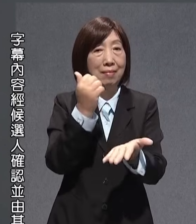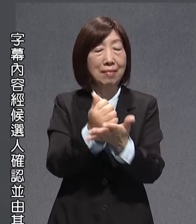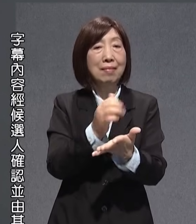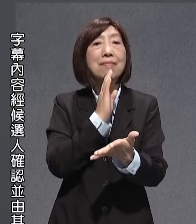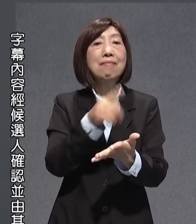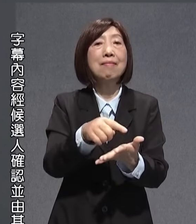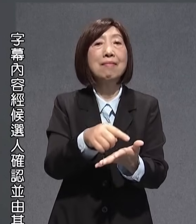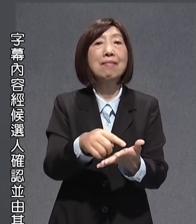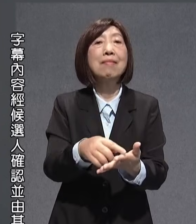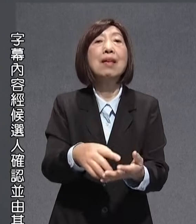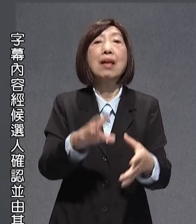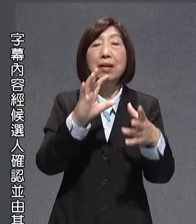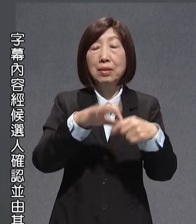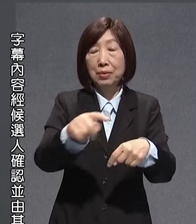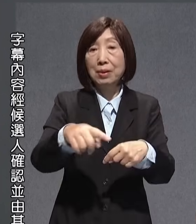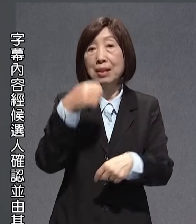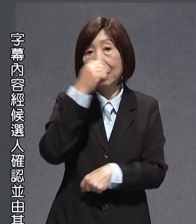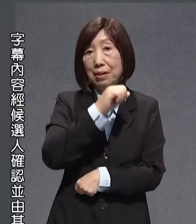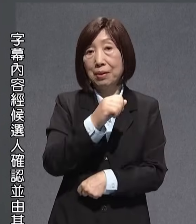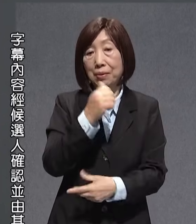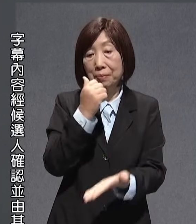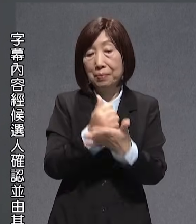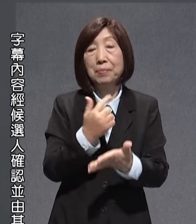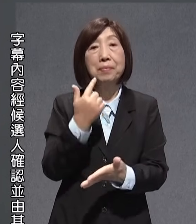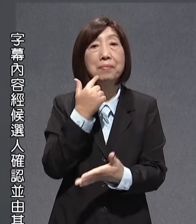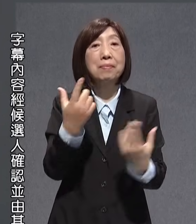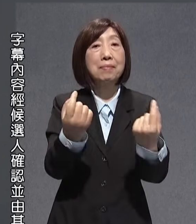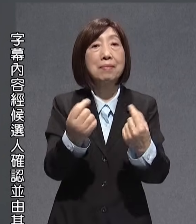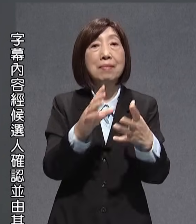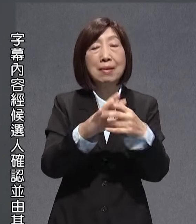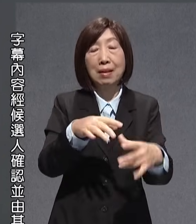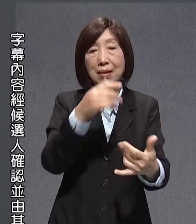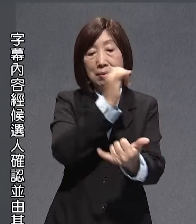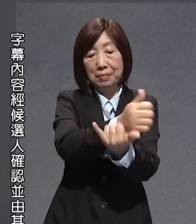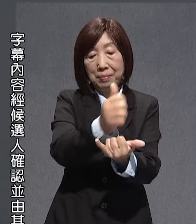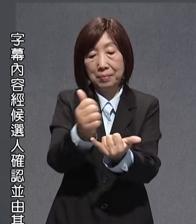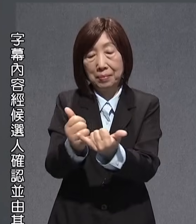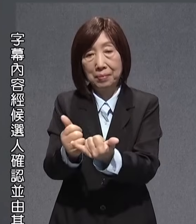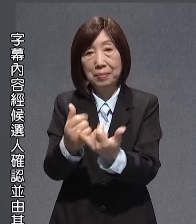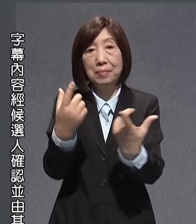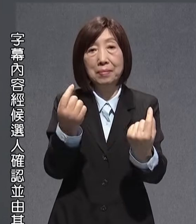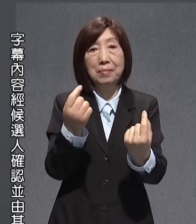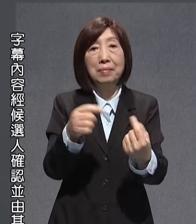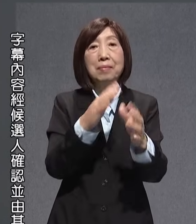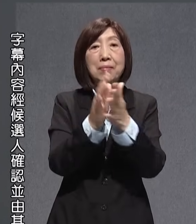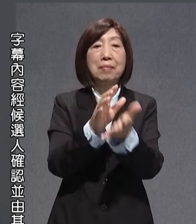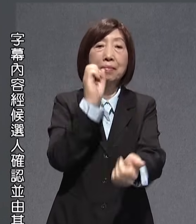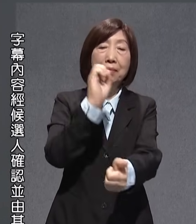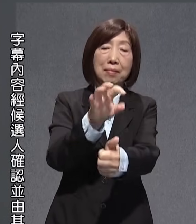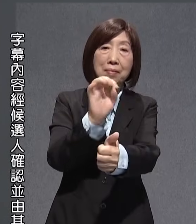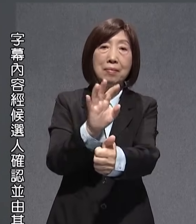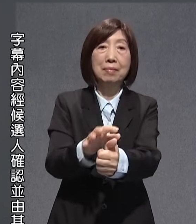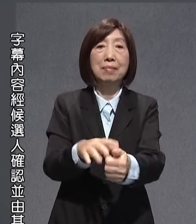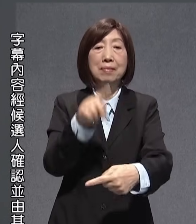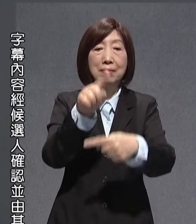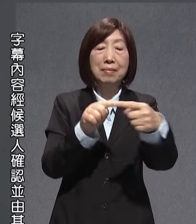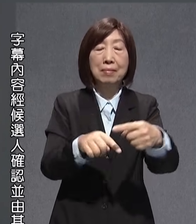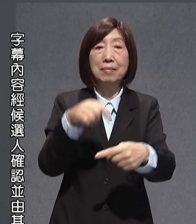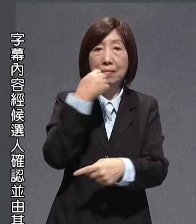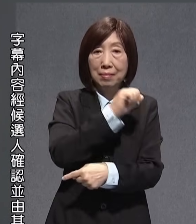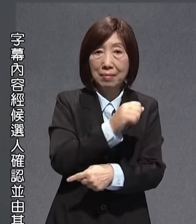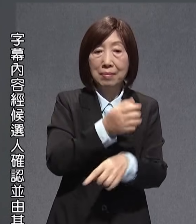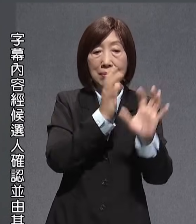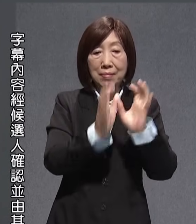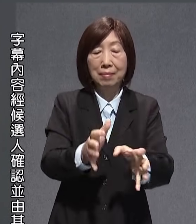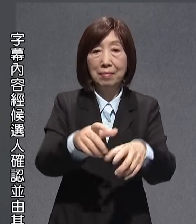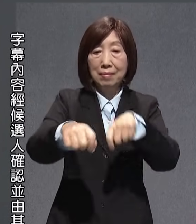湾赢得美。我也到每一个县市去发表均衡台湾建设国家